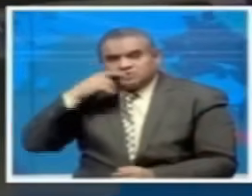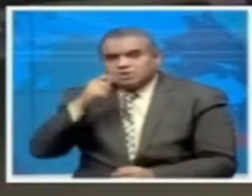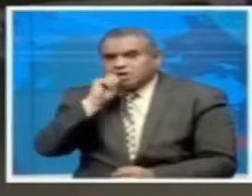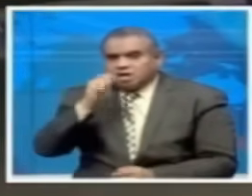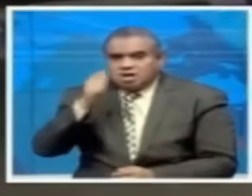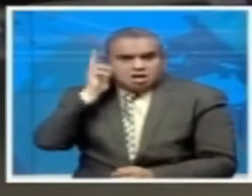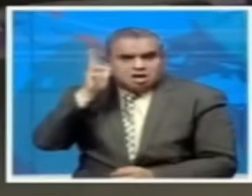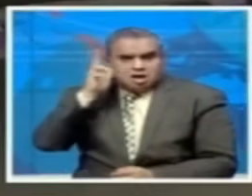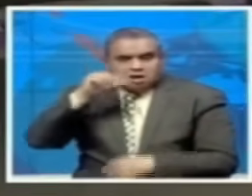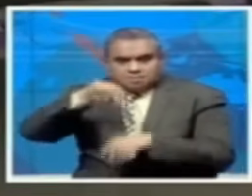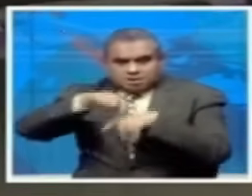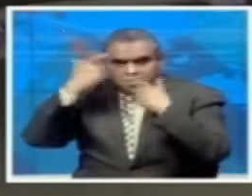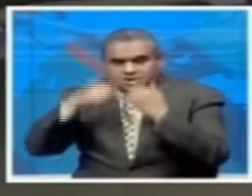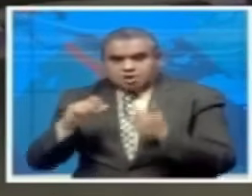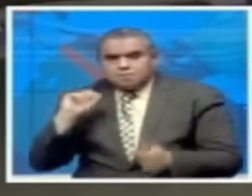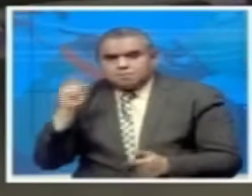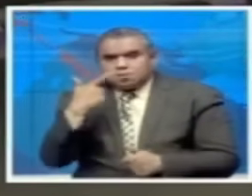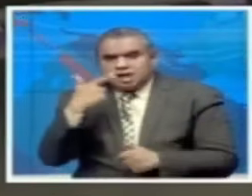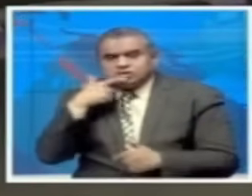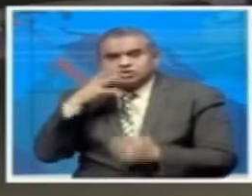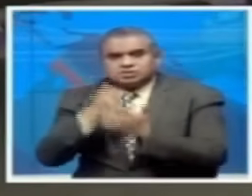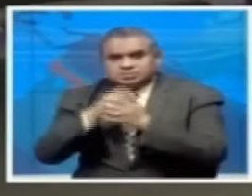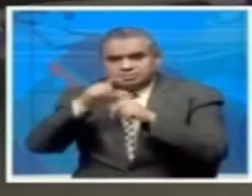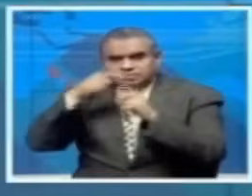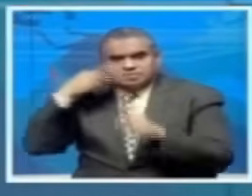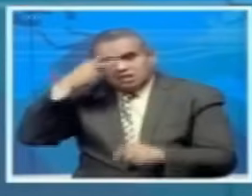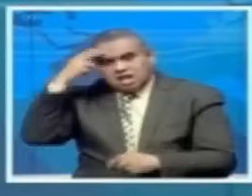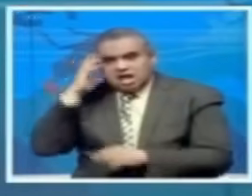كنت معنا مباشرة من العريش.